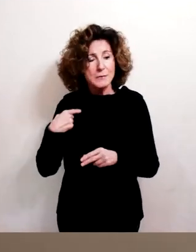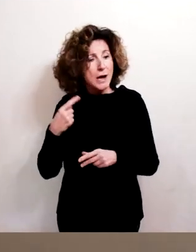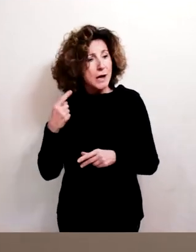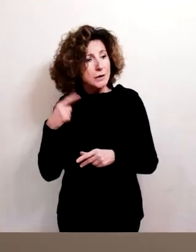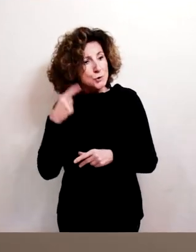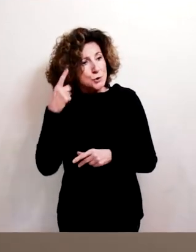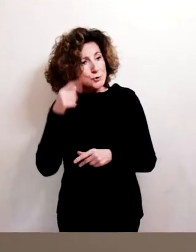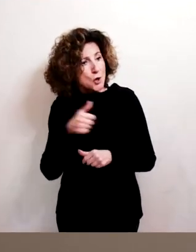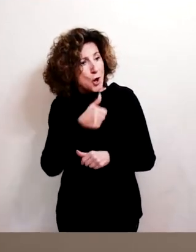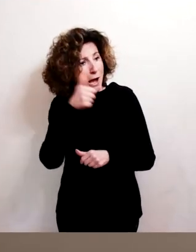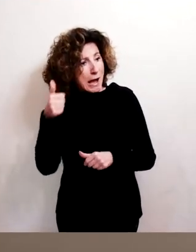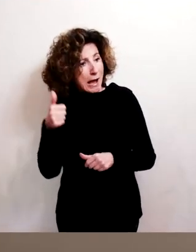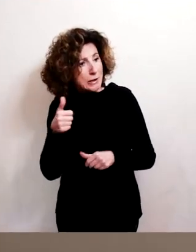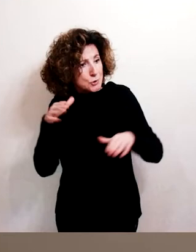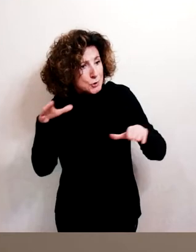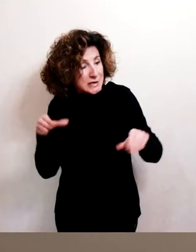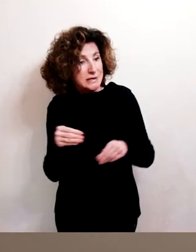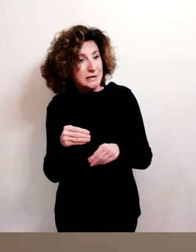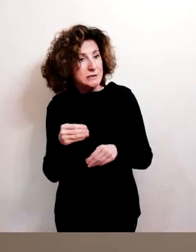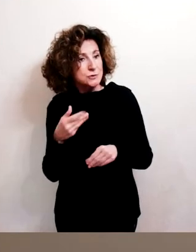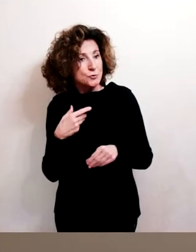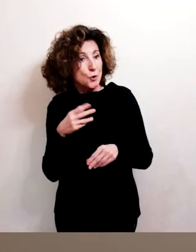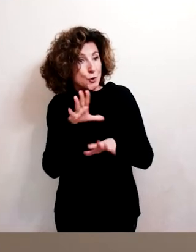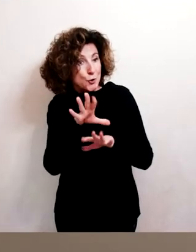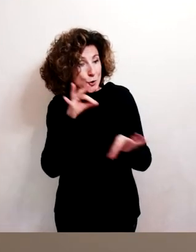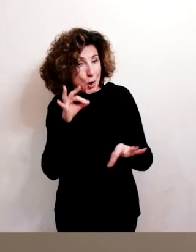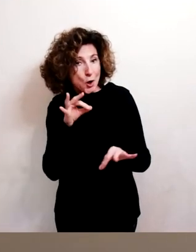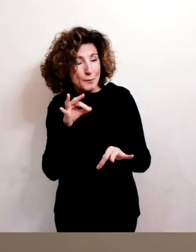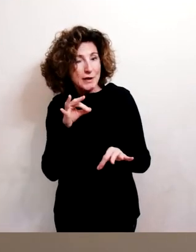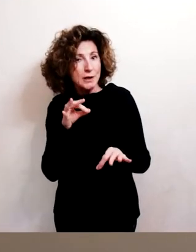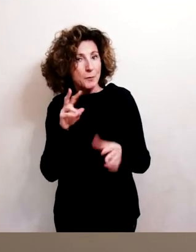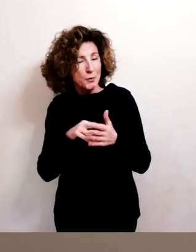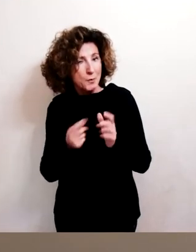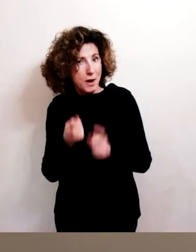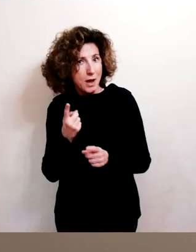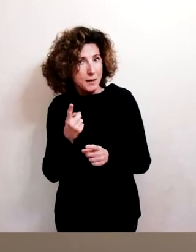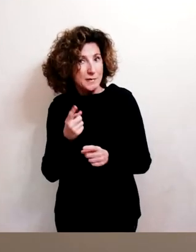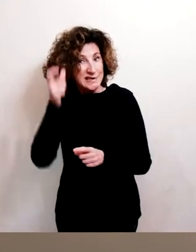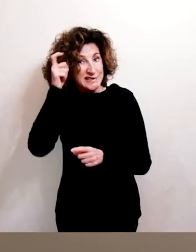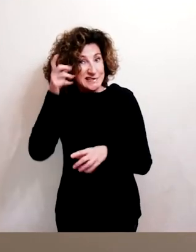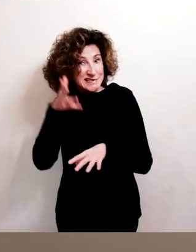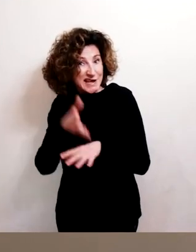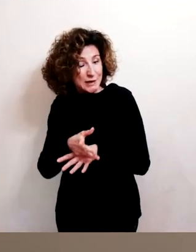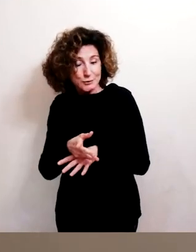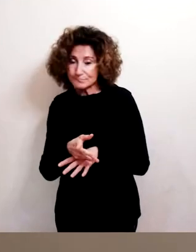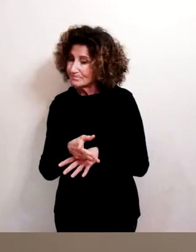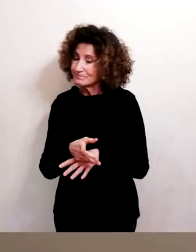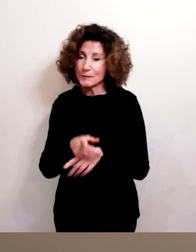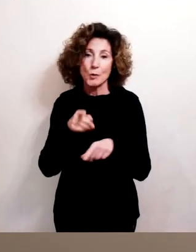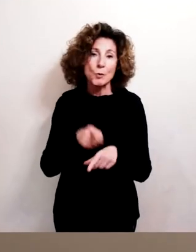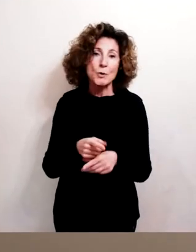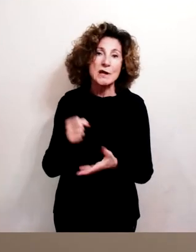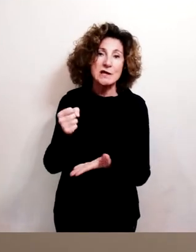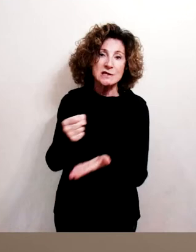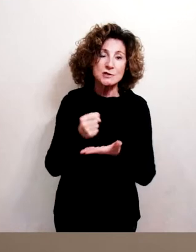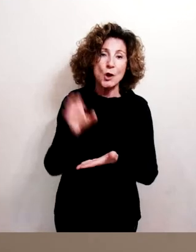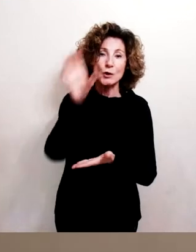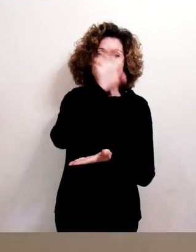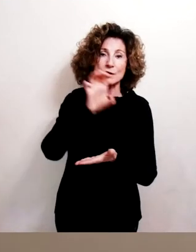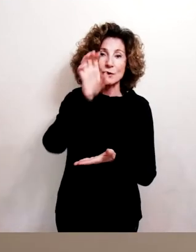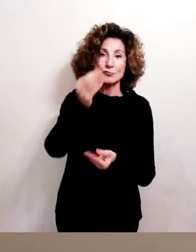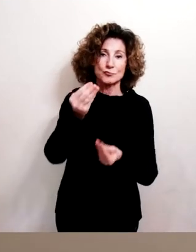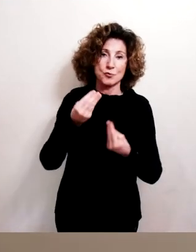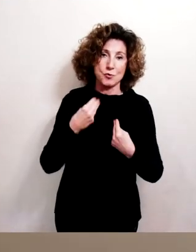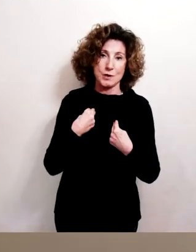le loro nomine ci sono un po di problemi non sono gestiti dallo stato no dunque qui il finanziamento ci passa dalla regione